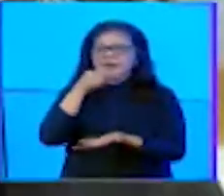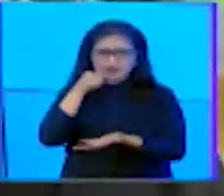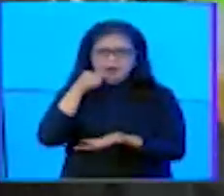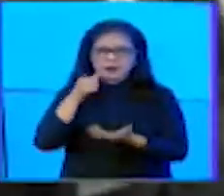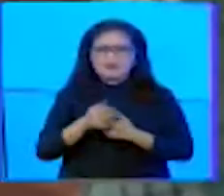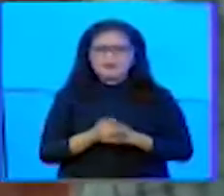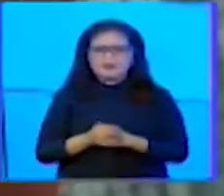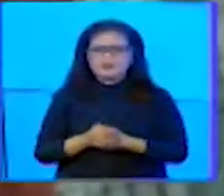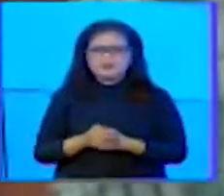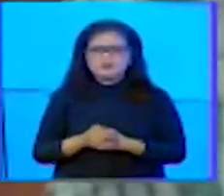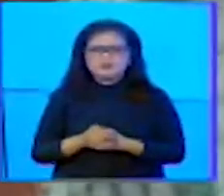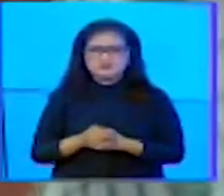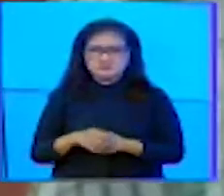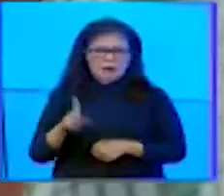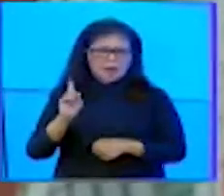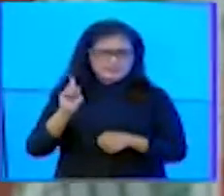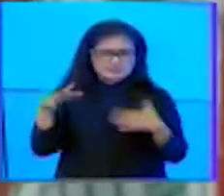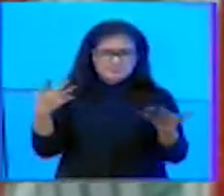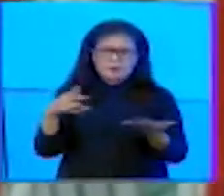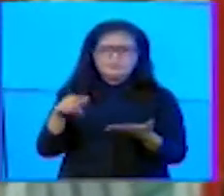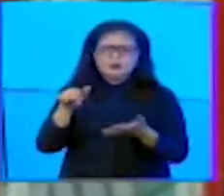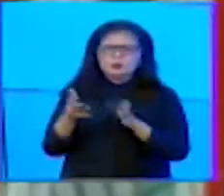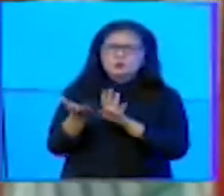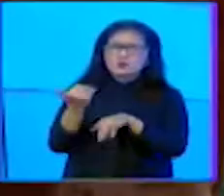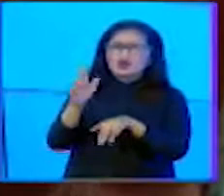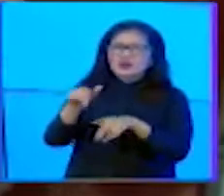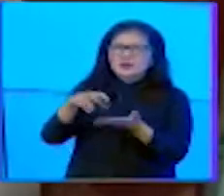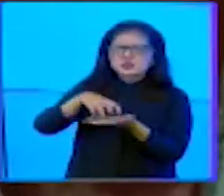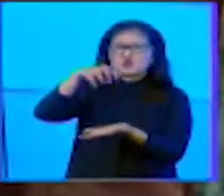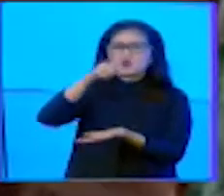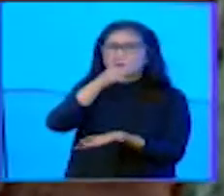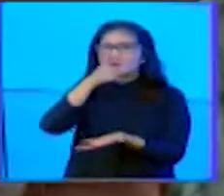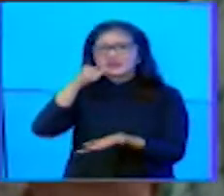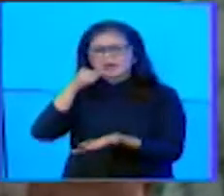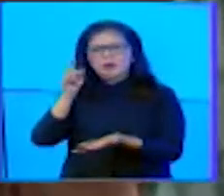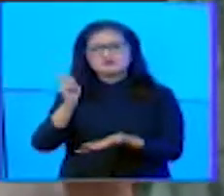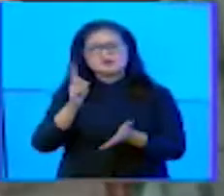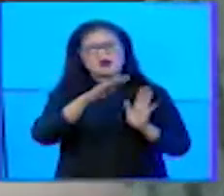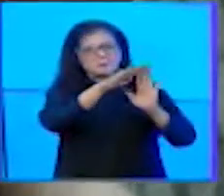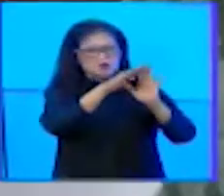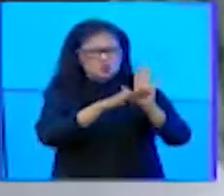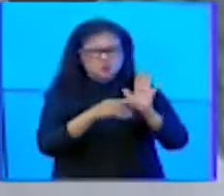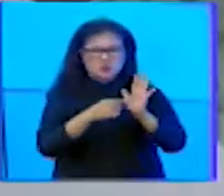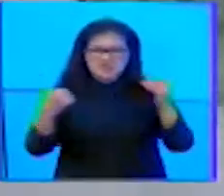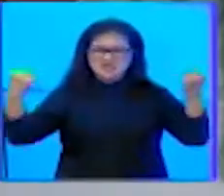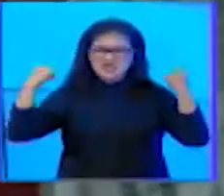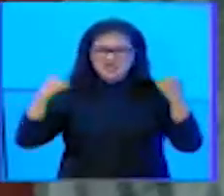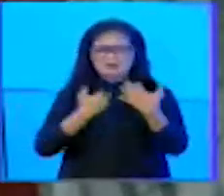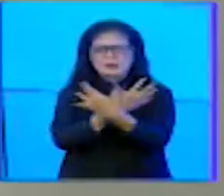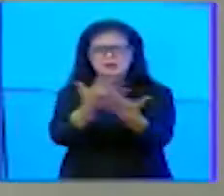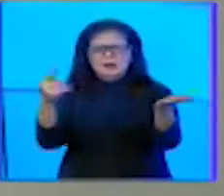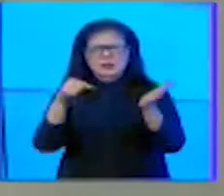Beberapa faktor penyebab Bandung kembali berada di zona merah diantaranya, tingkat kepatuhan masyarakat terhadap protokol kesehatan saat ini semakin